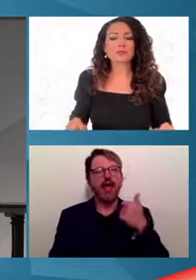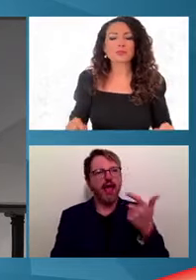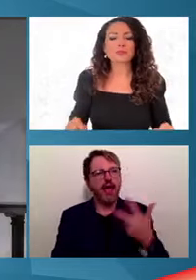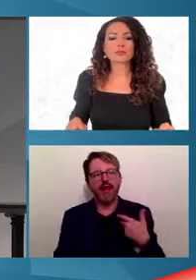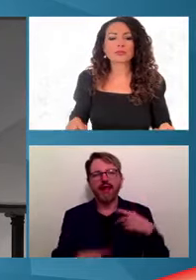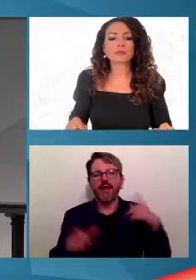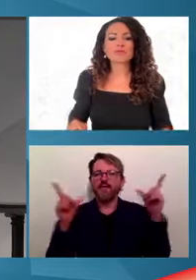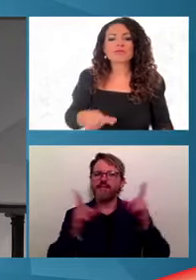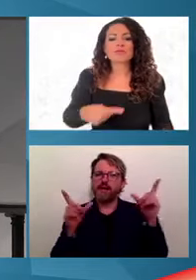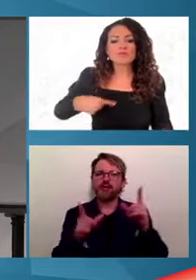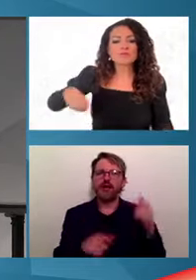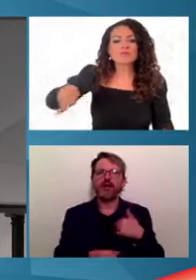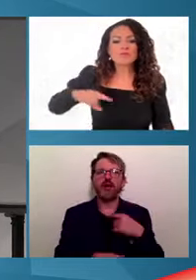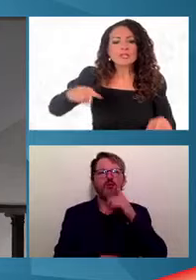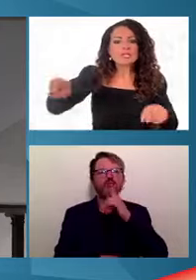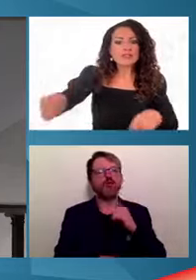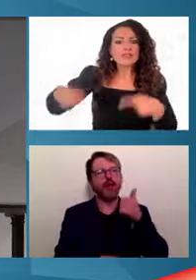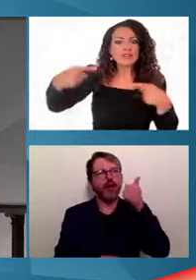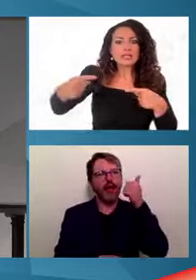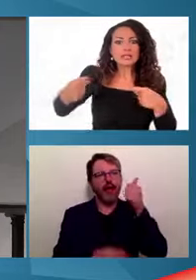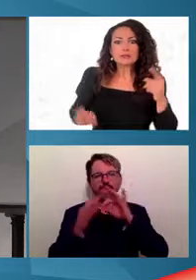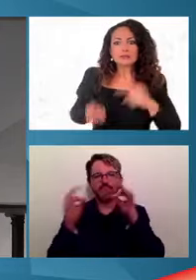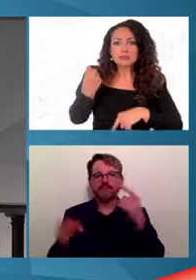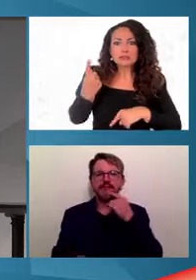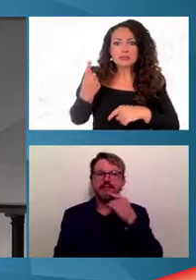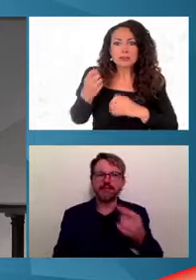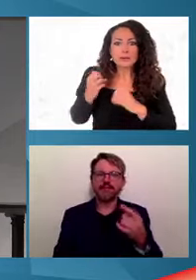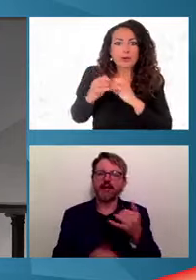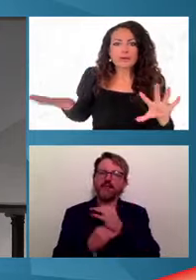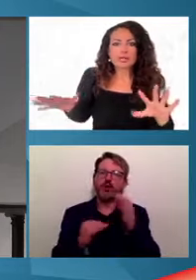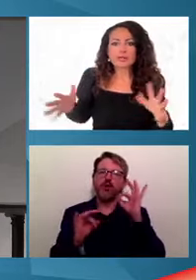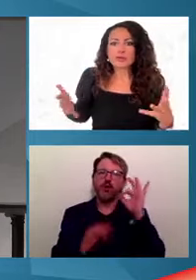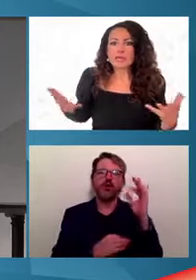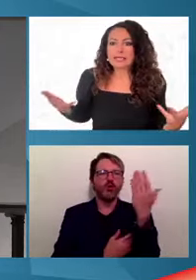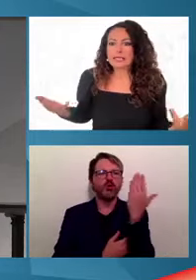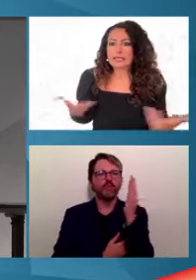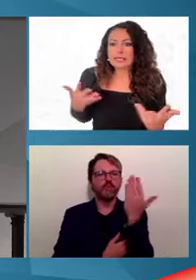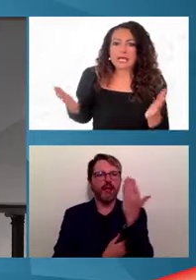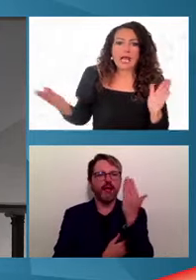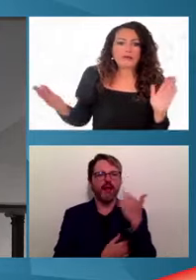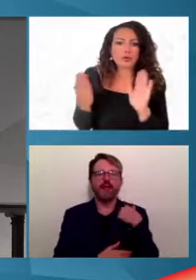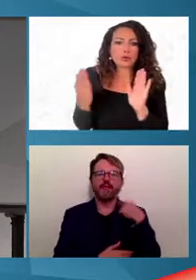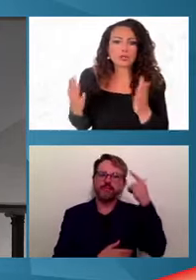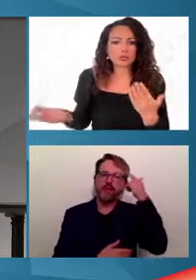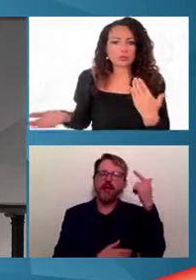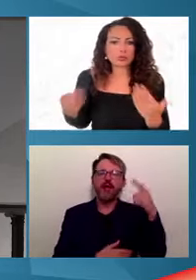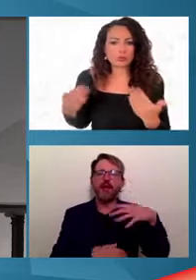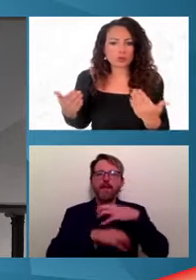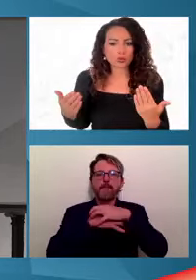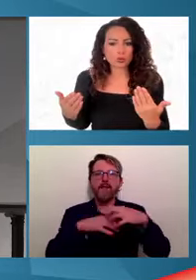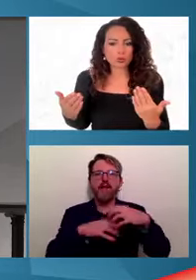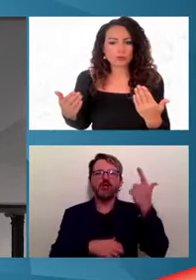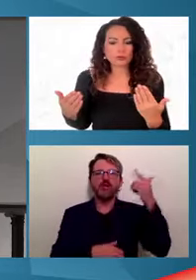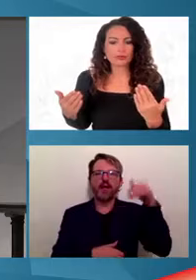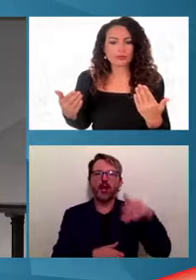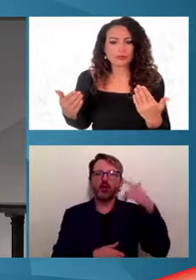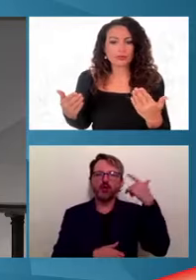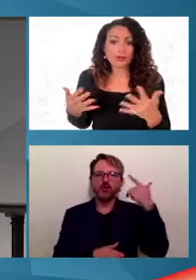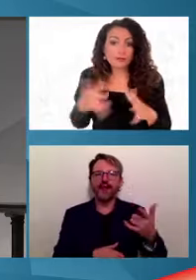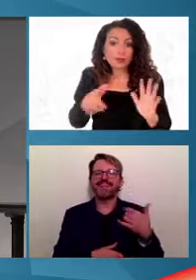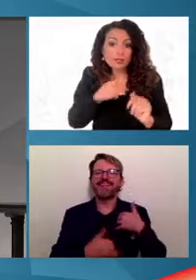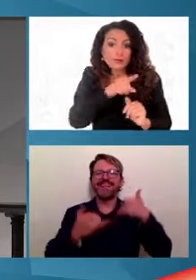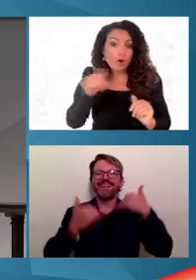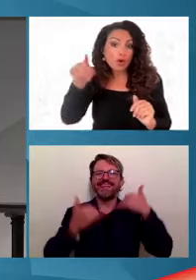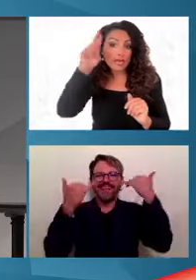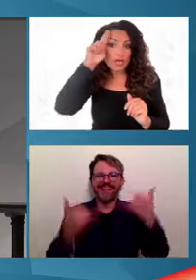immer nur eines zitiert und das ist ein guter Spiegel. Erinnern Sie sich, als wir im März 2020 gesagt haben, jetzt steht die Zeit